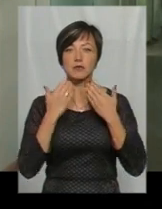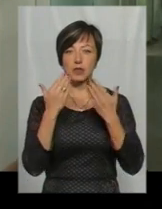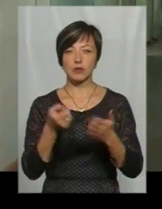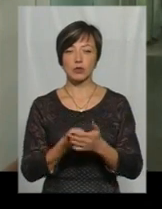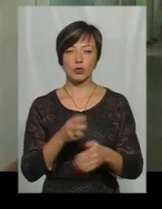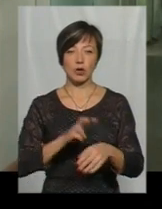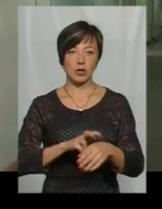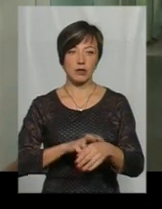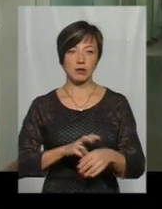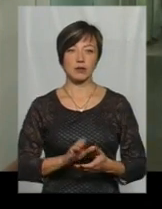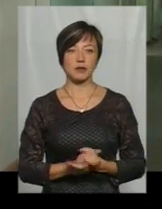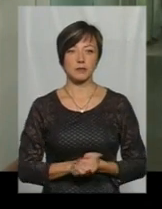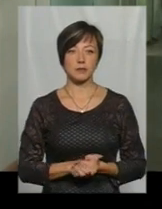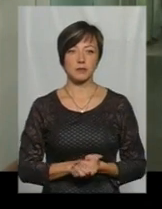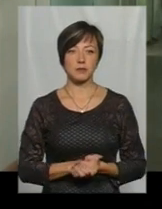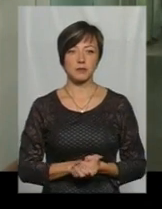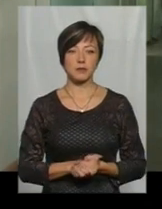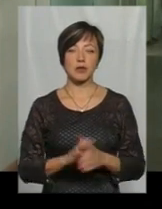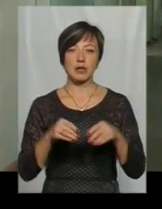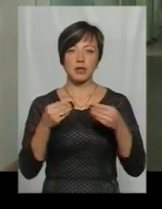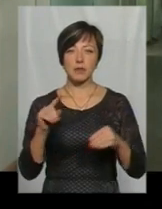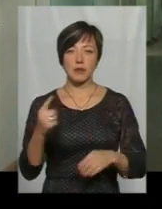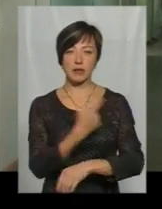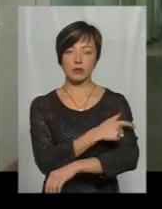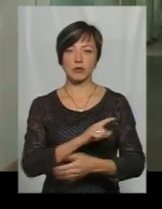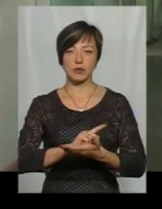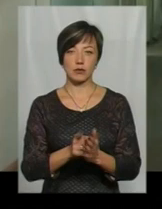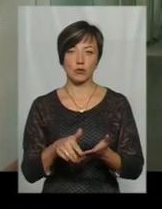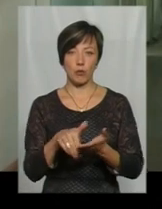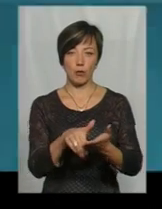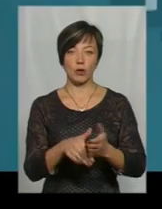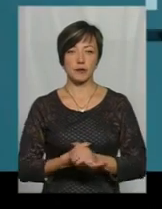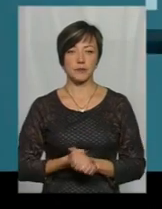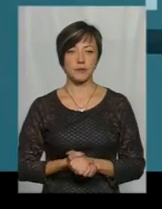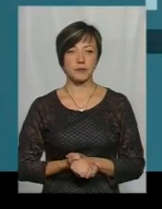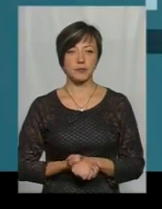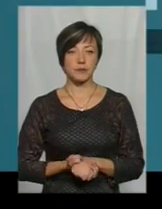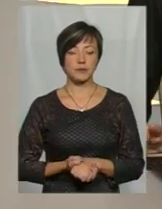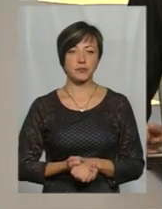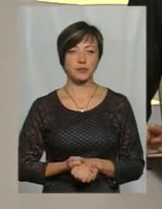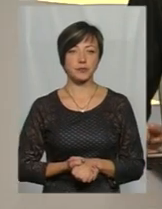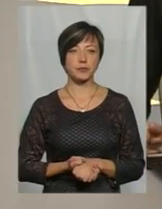звертатися до стаціонару для надання першої невідкладної допомоги.